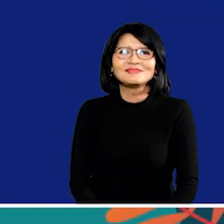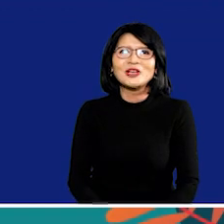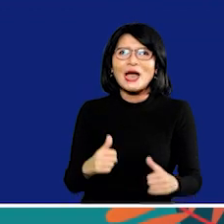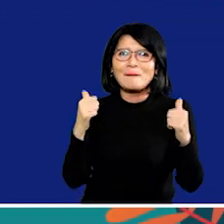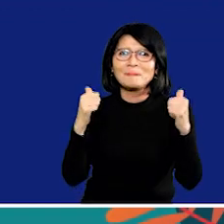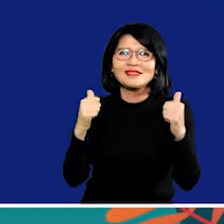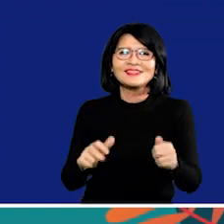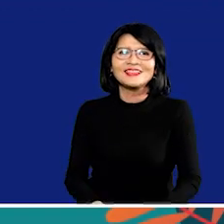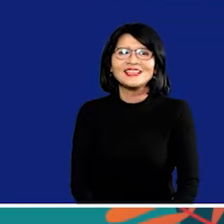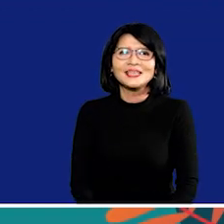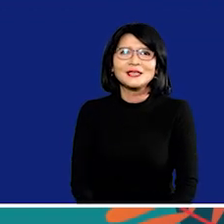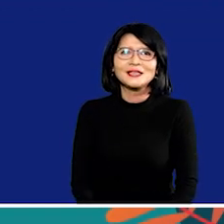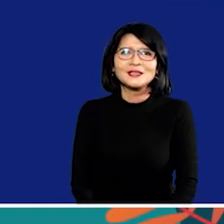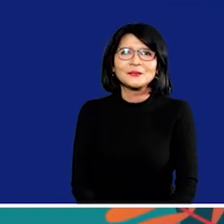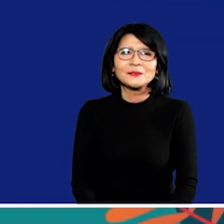Luar biasa.